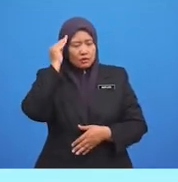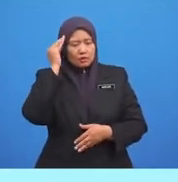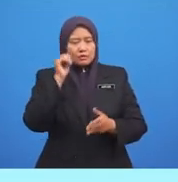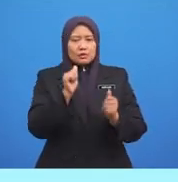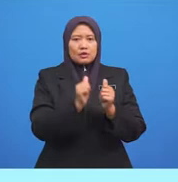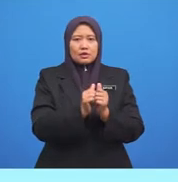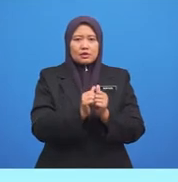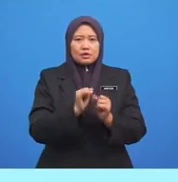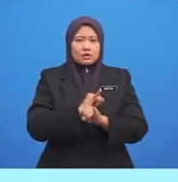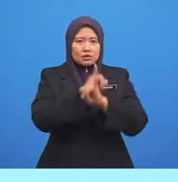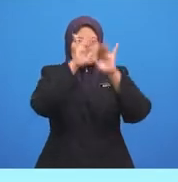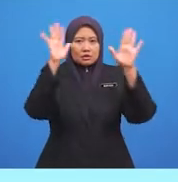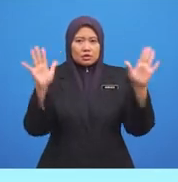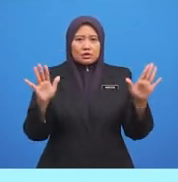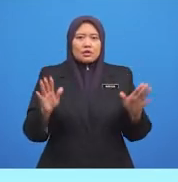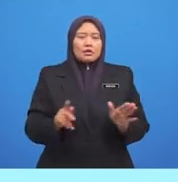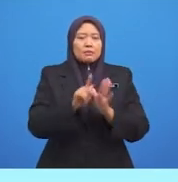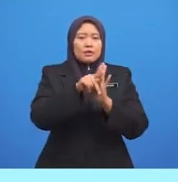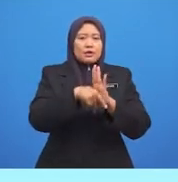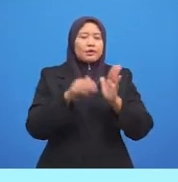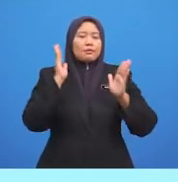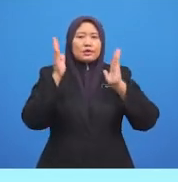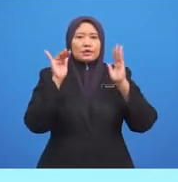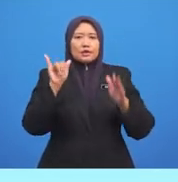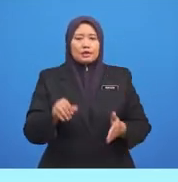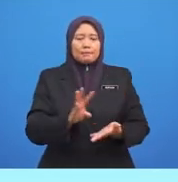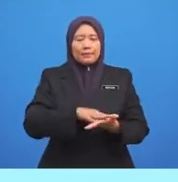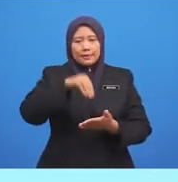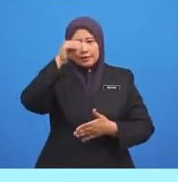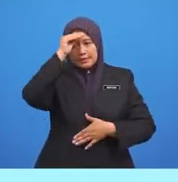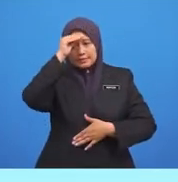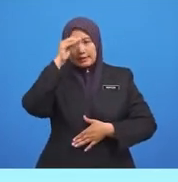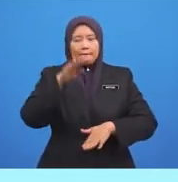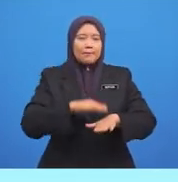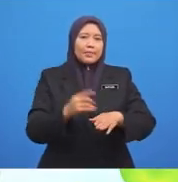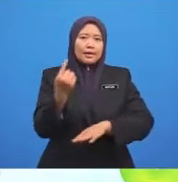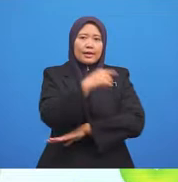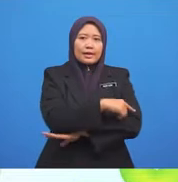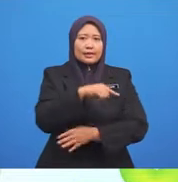lagi peribahasa yang kita belajar pada hari ini.